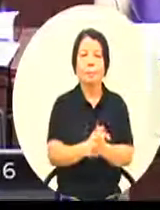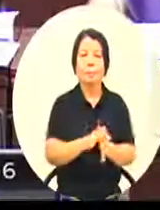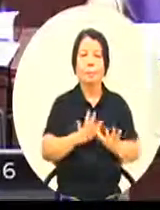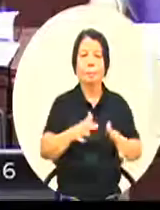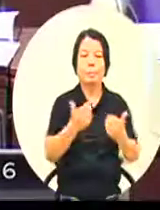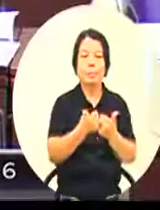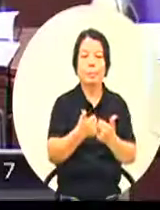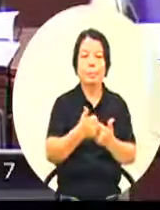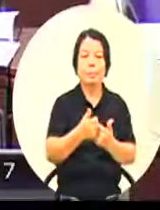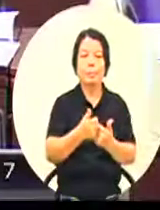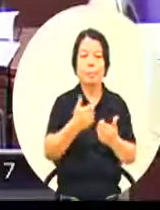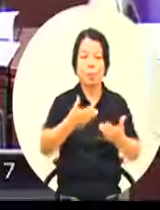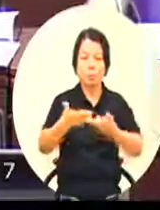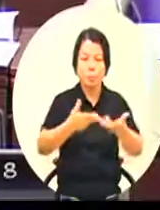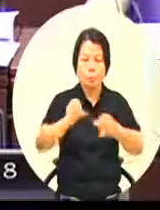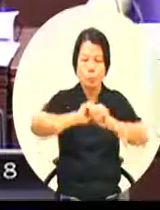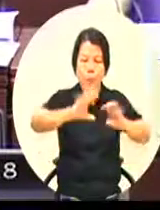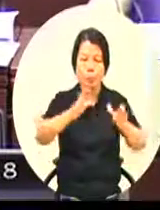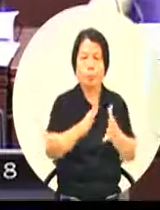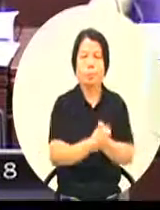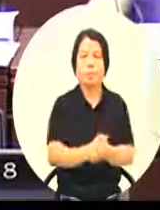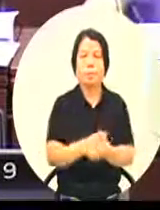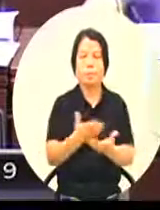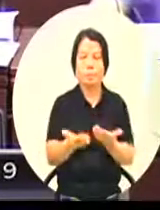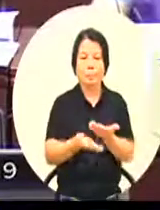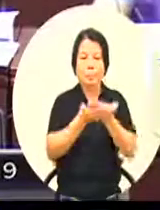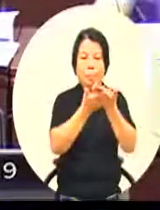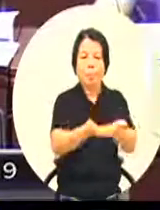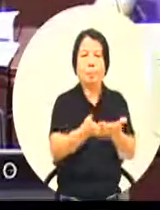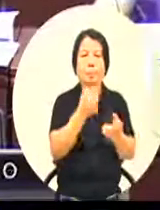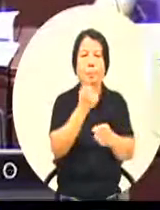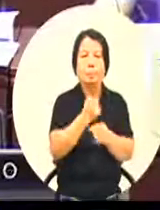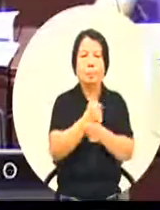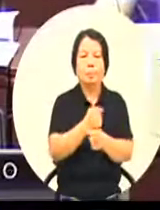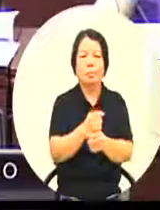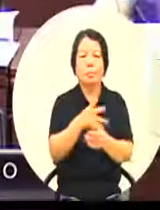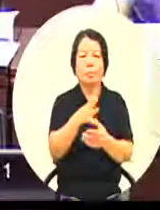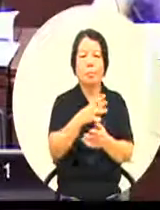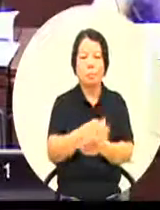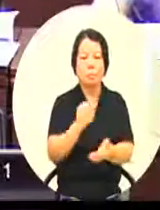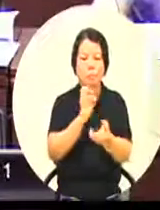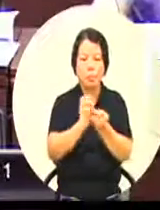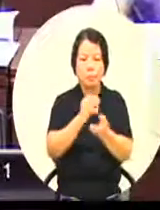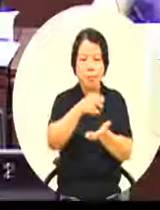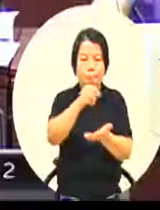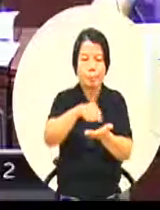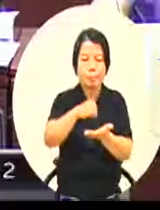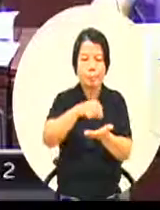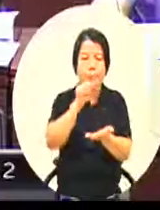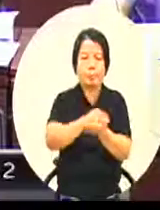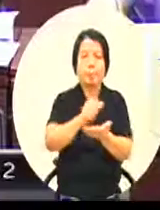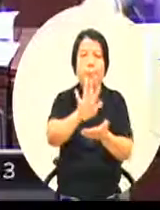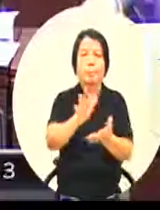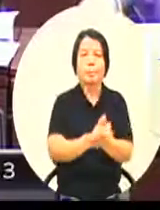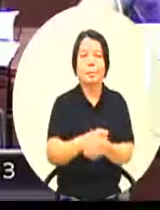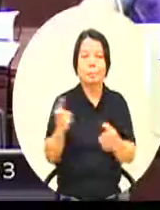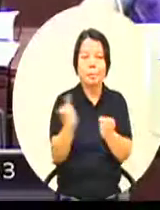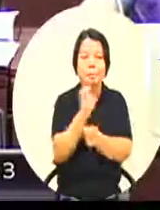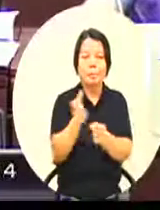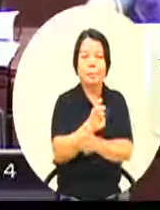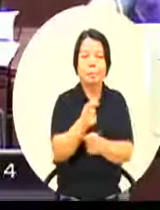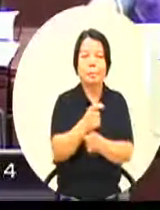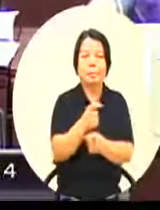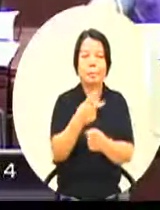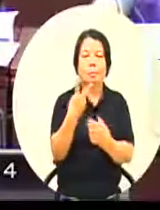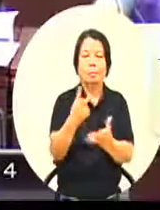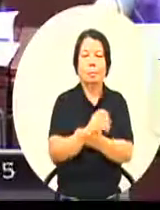门报告里头啊，有附了两张，其实就做了一个整理。那这一次两个台风哦，前所未见，而且就是都在两个